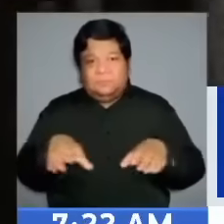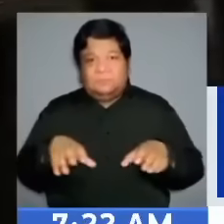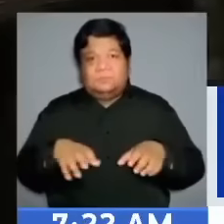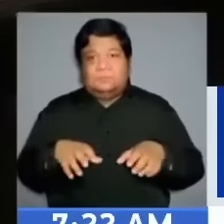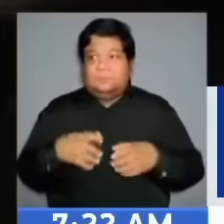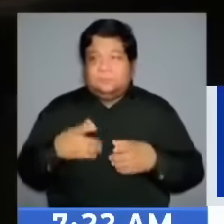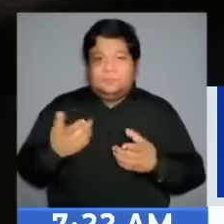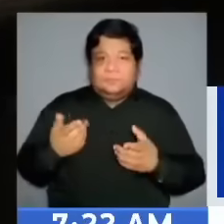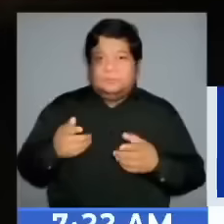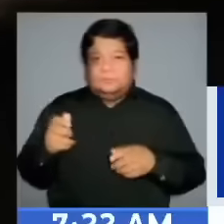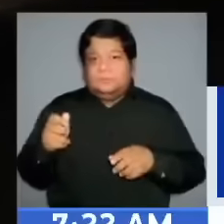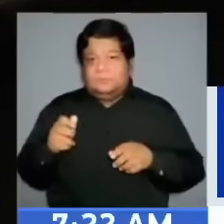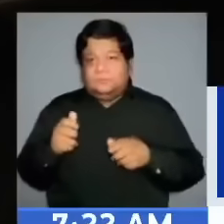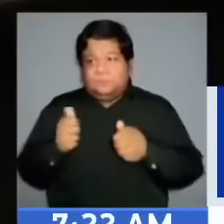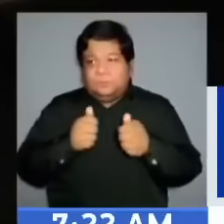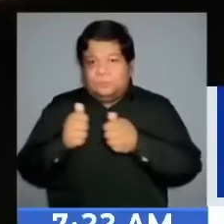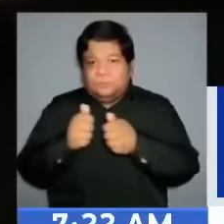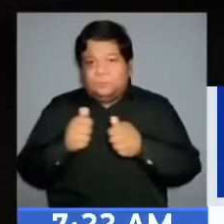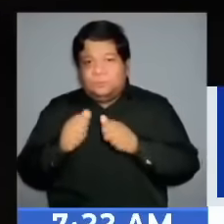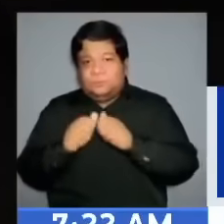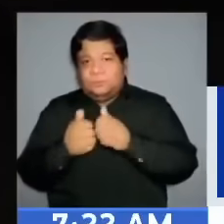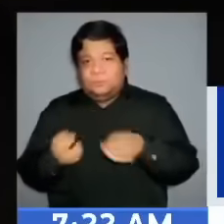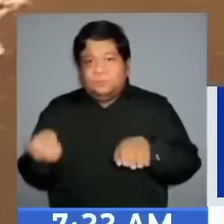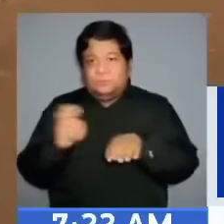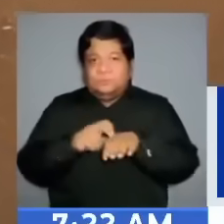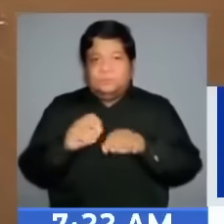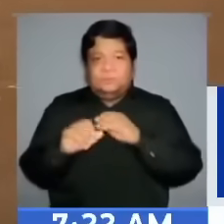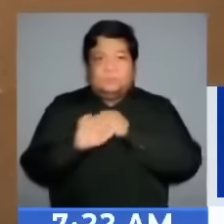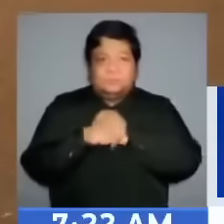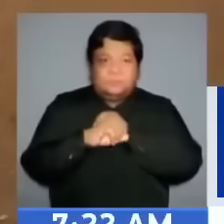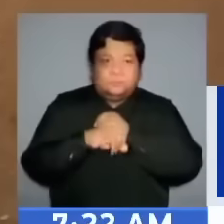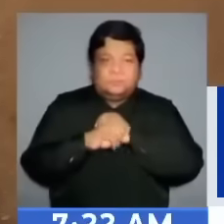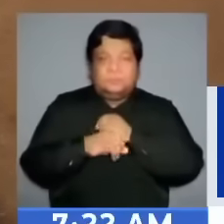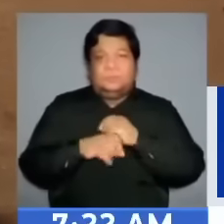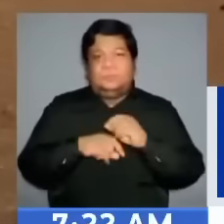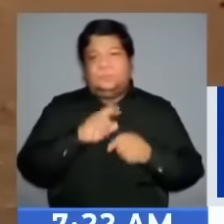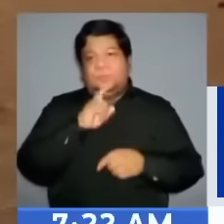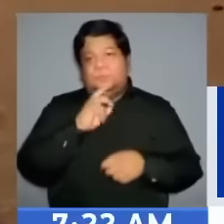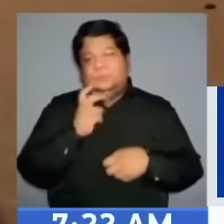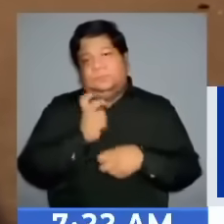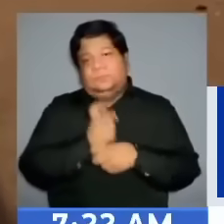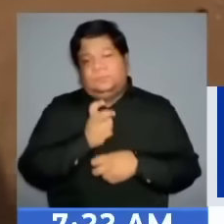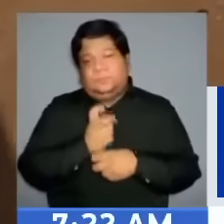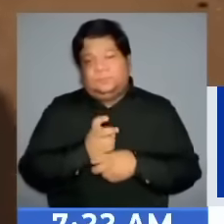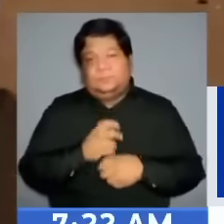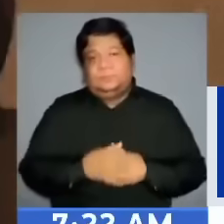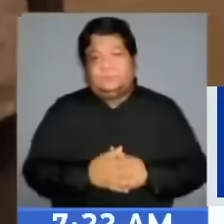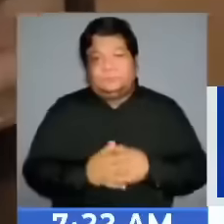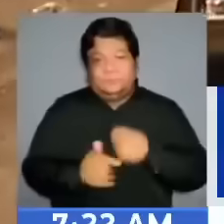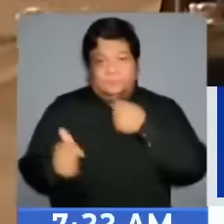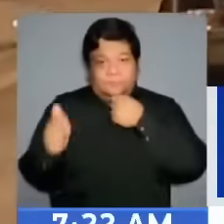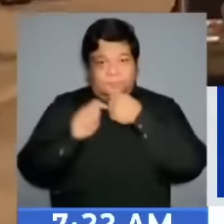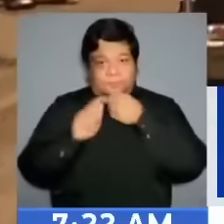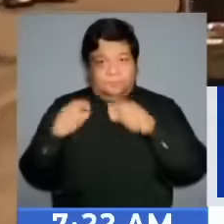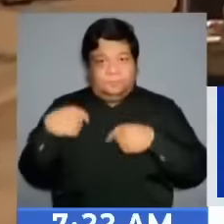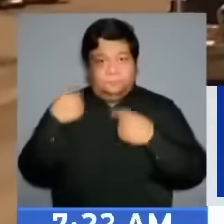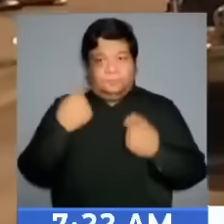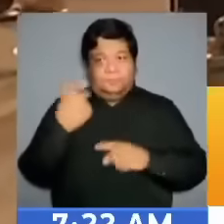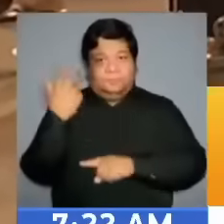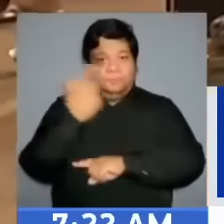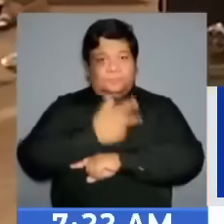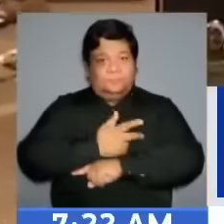nag-aagawan po kami dyan sa jeep. Opo, takbuhan po talaga kami. Ikatlong araw na kasi ngayon ang transport strike ng grupong